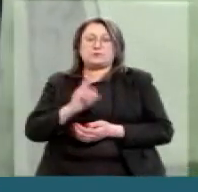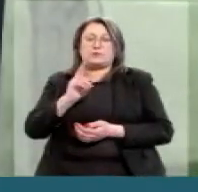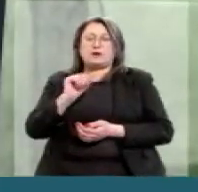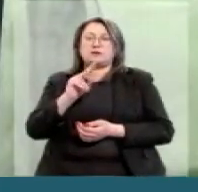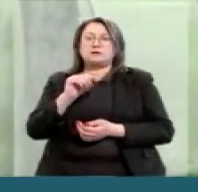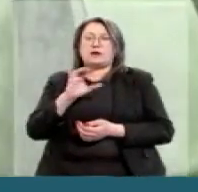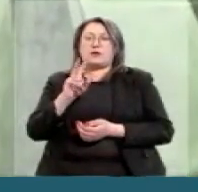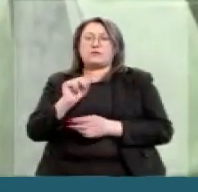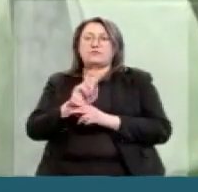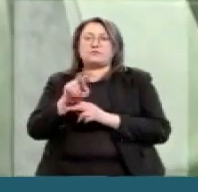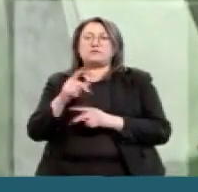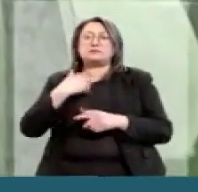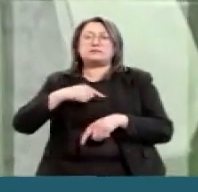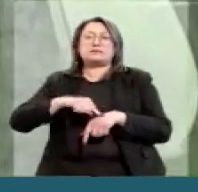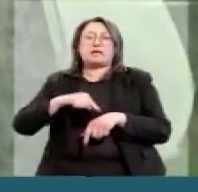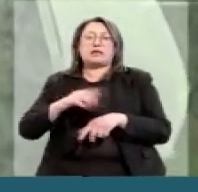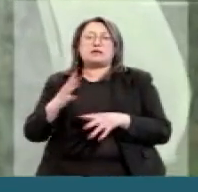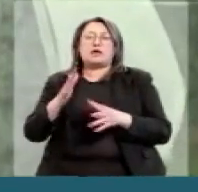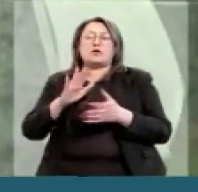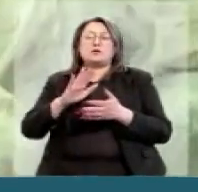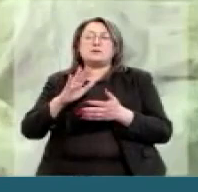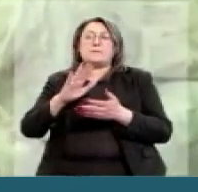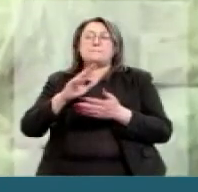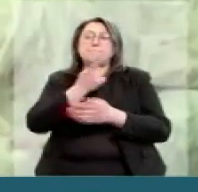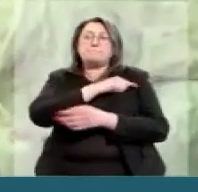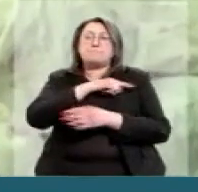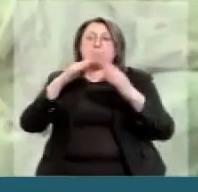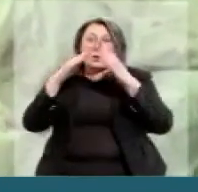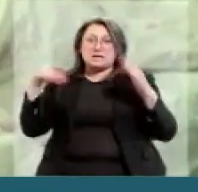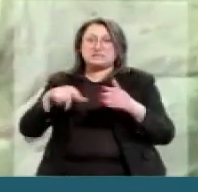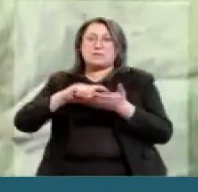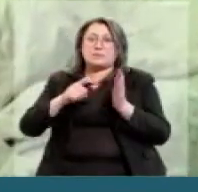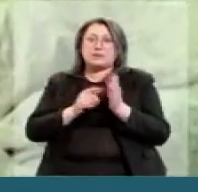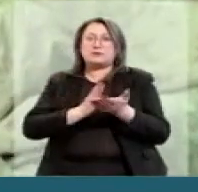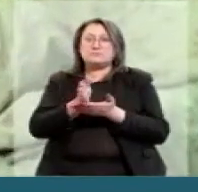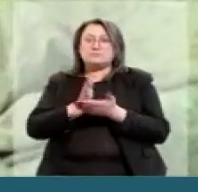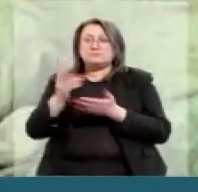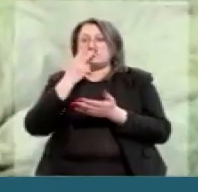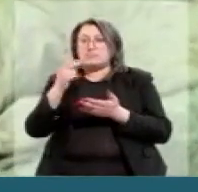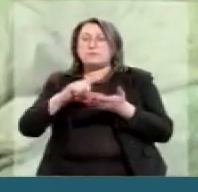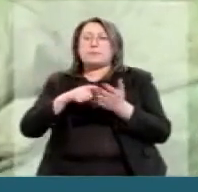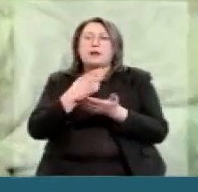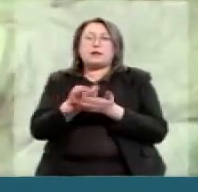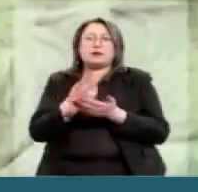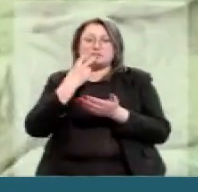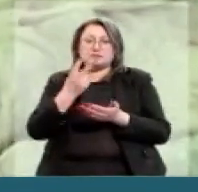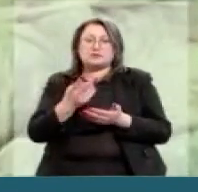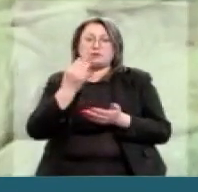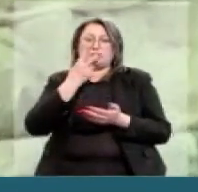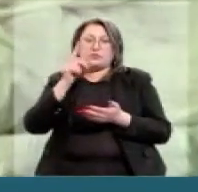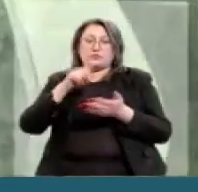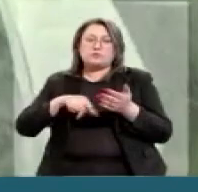мен палаталарды да аралады. Емделушілердің наразылығын байқамаған ол медицина қызметкерлерінің біліктіліктеріне тағы бір мәрте